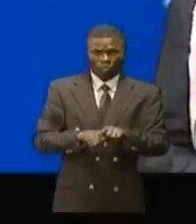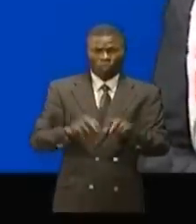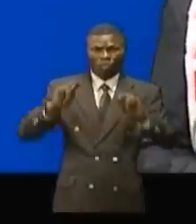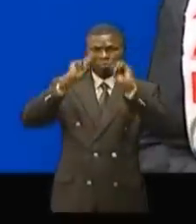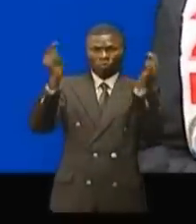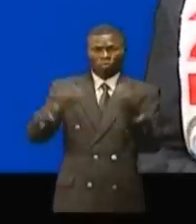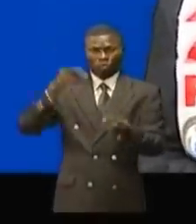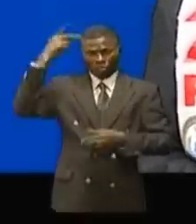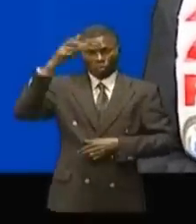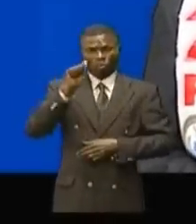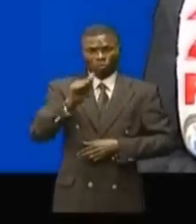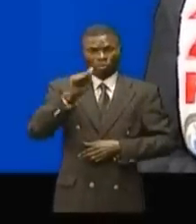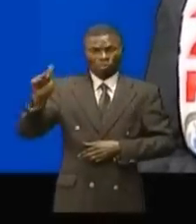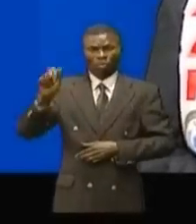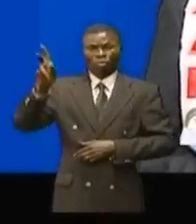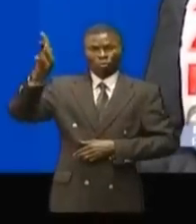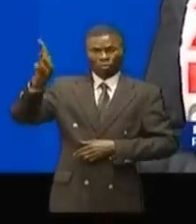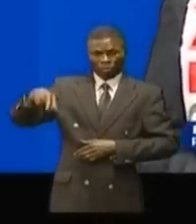regroupement politique AAAP